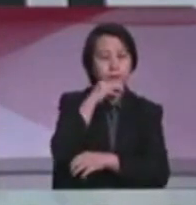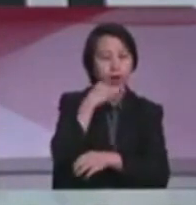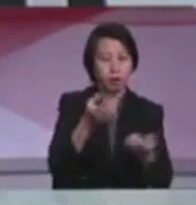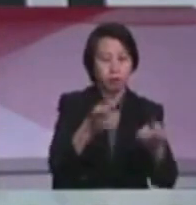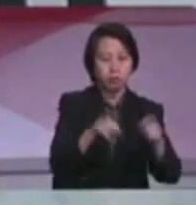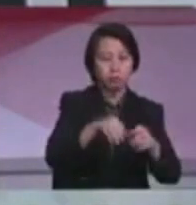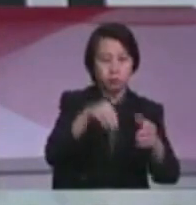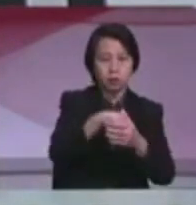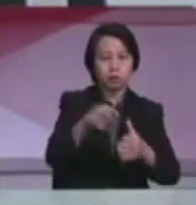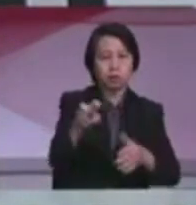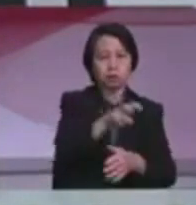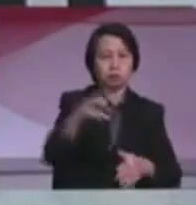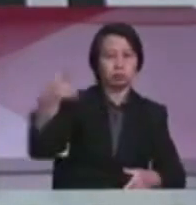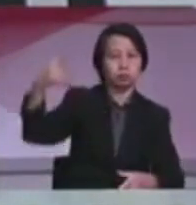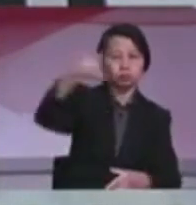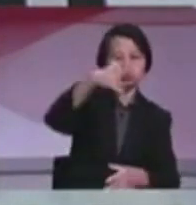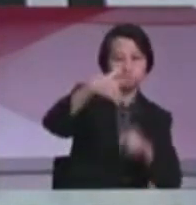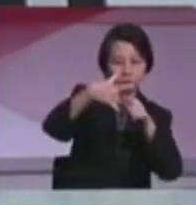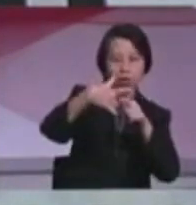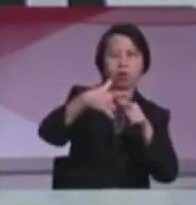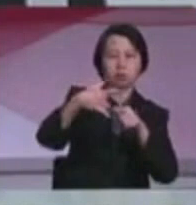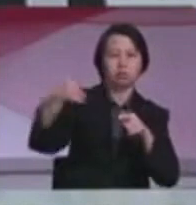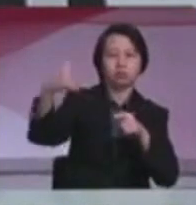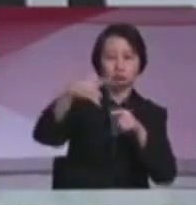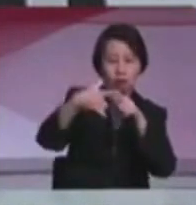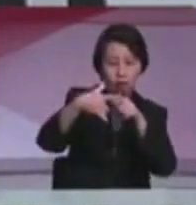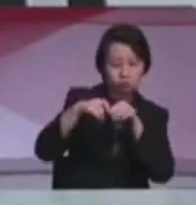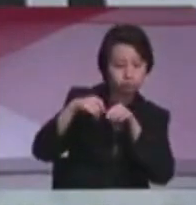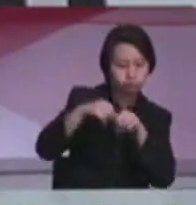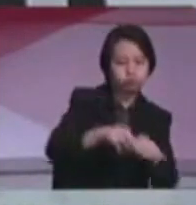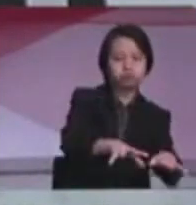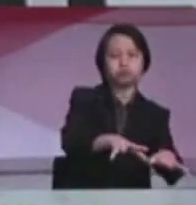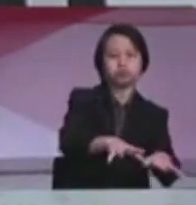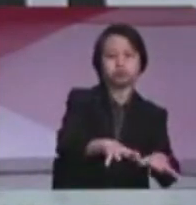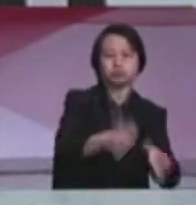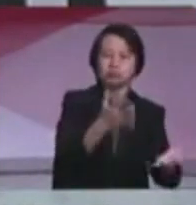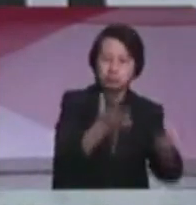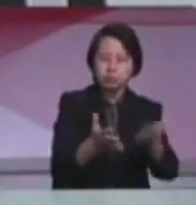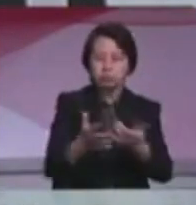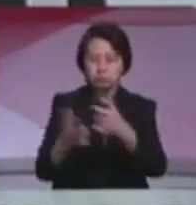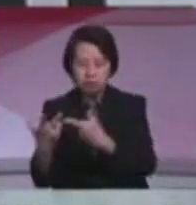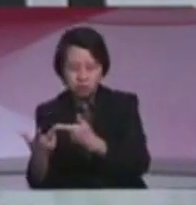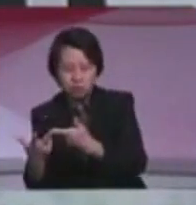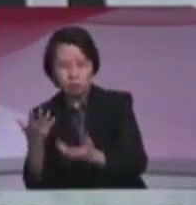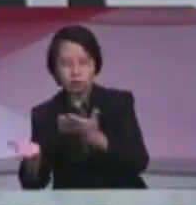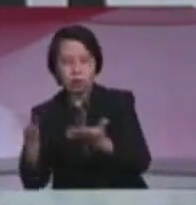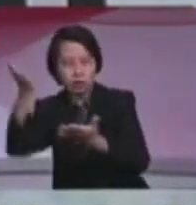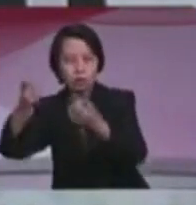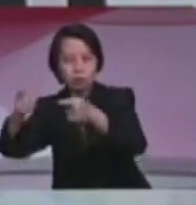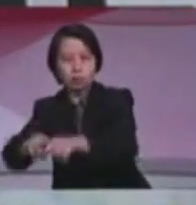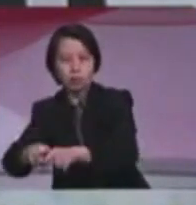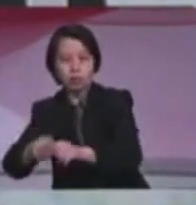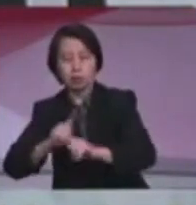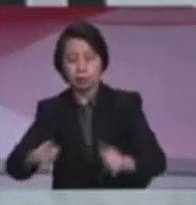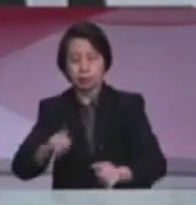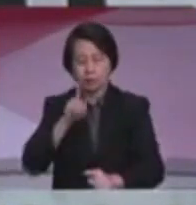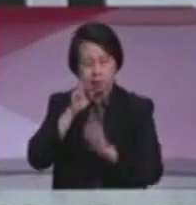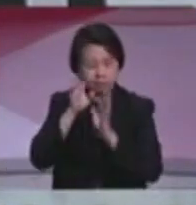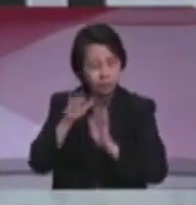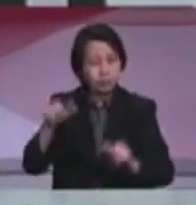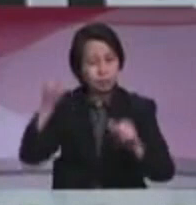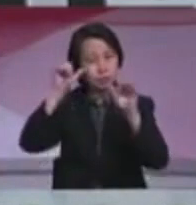dalam pengangkutan kapal terbang dan sebagainya. Kemungkinan jangkitan itu akan berlaku tetapi apa yang kita kena laksanakan ialah pastikan